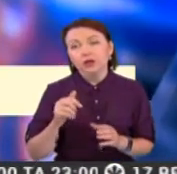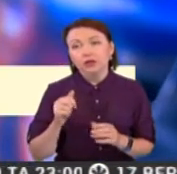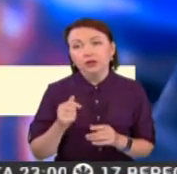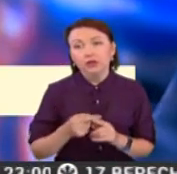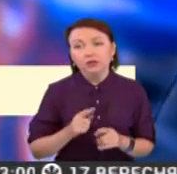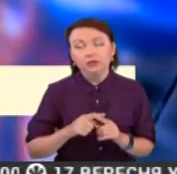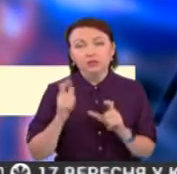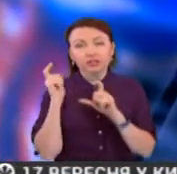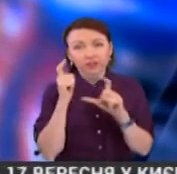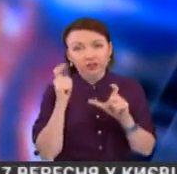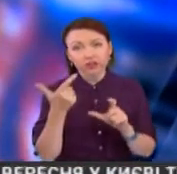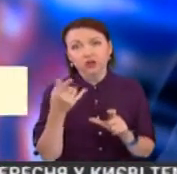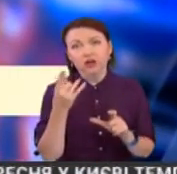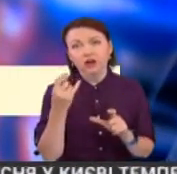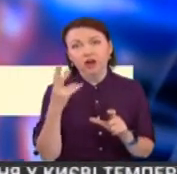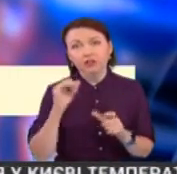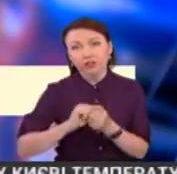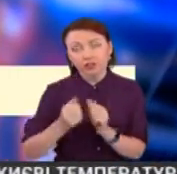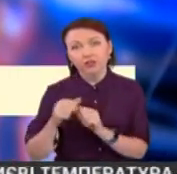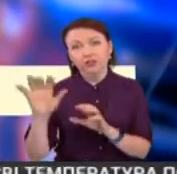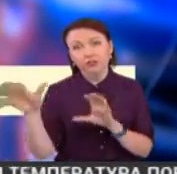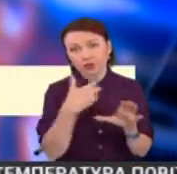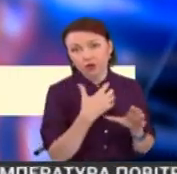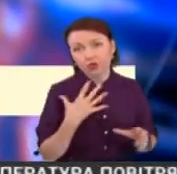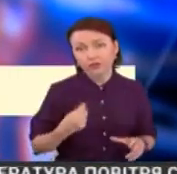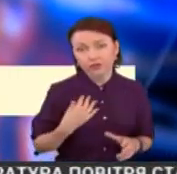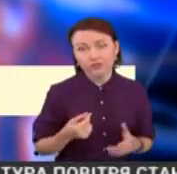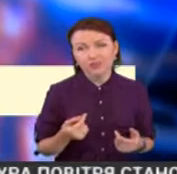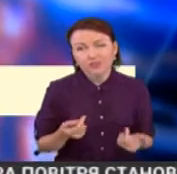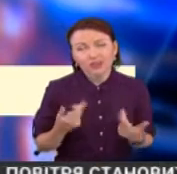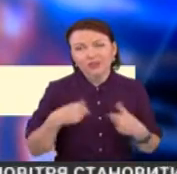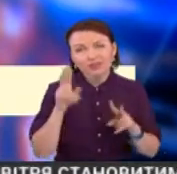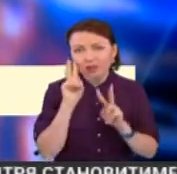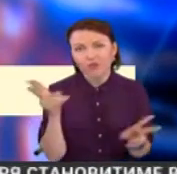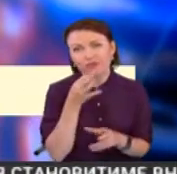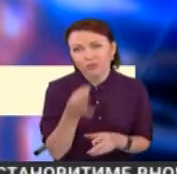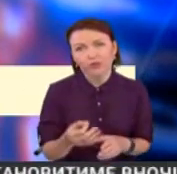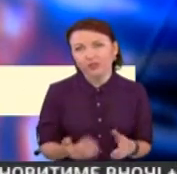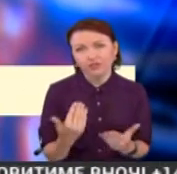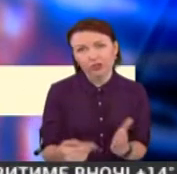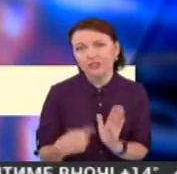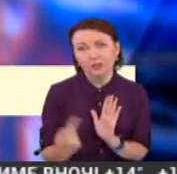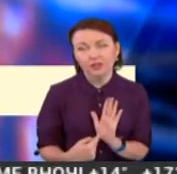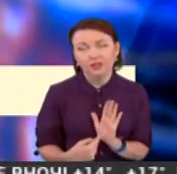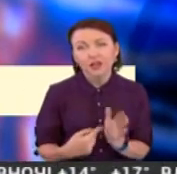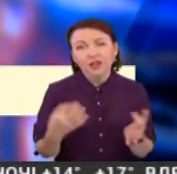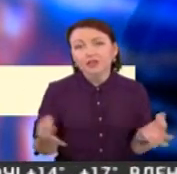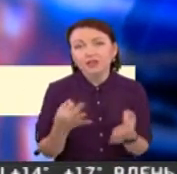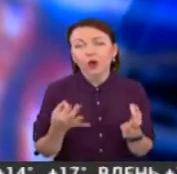туди, на Львівщину. Звісно, я не знаю відповіді на ваше запитання.